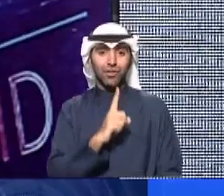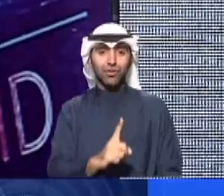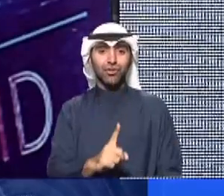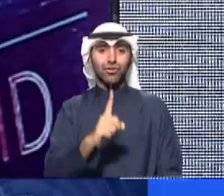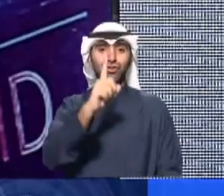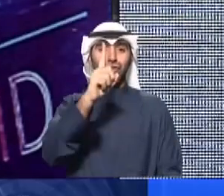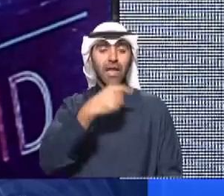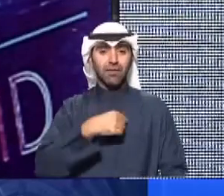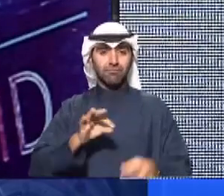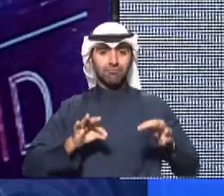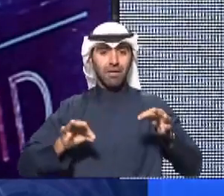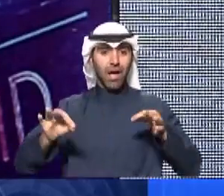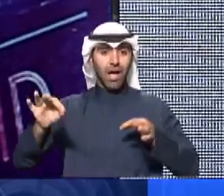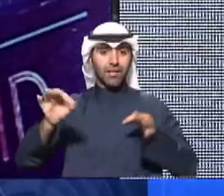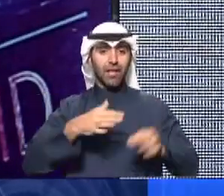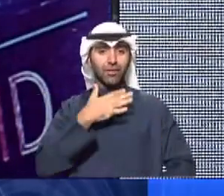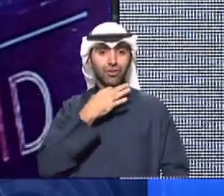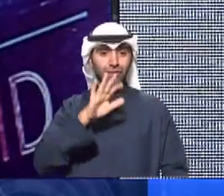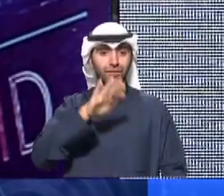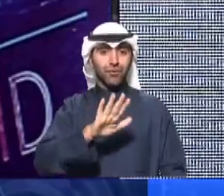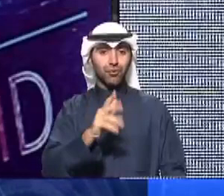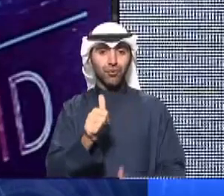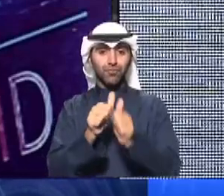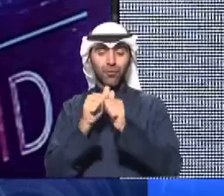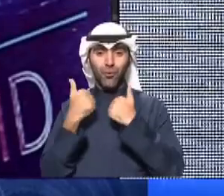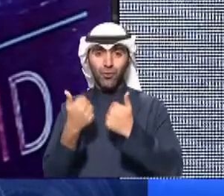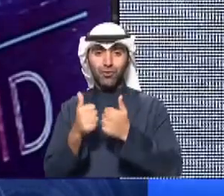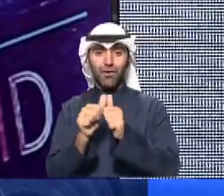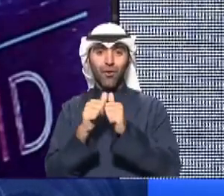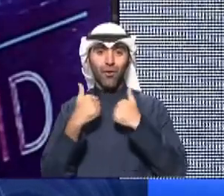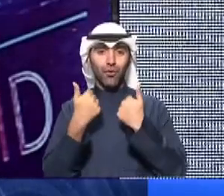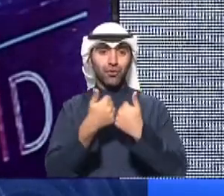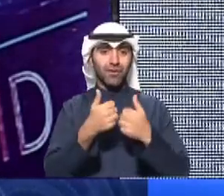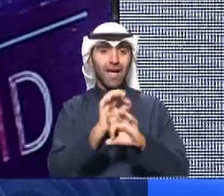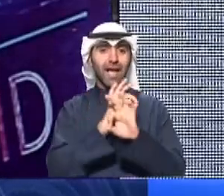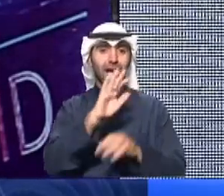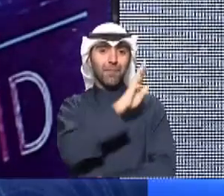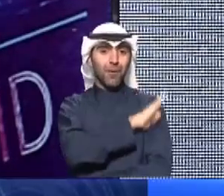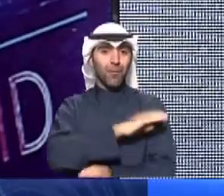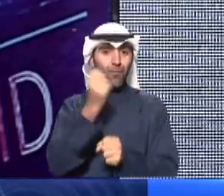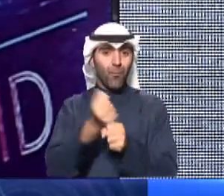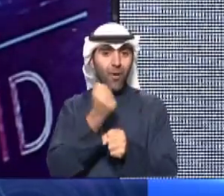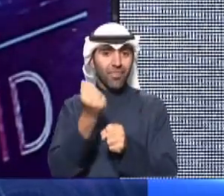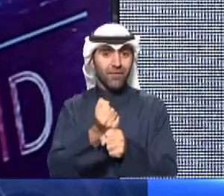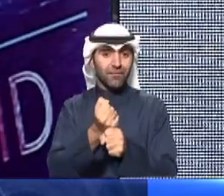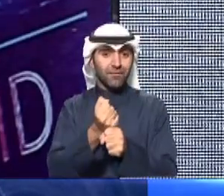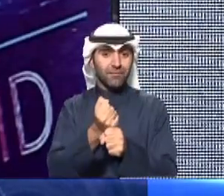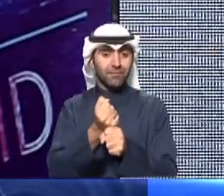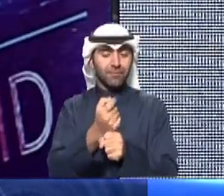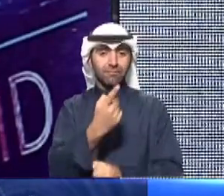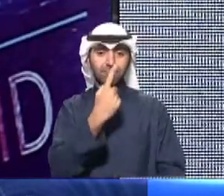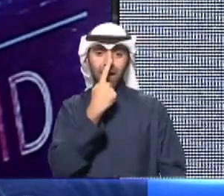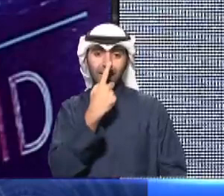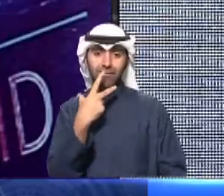أهالي الموظفين وحتى المتقاعدين. المركز قدرتها الاستيعابية 1000 شخص